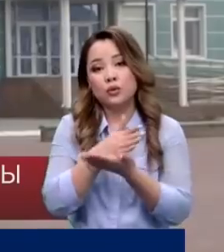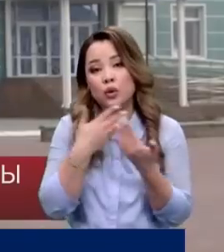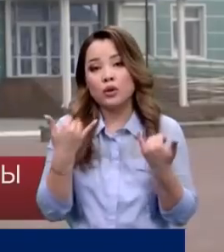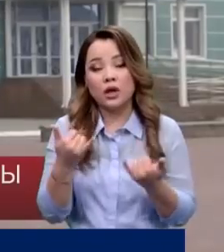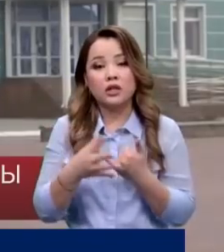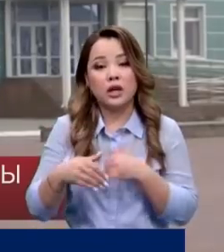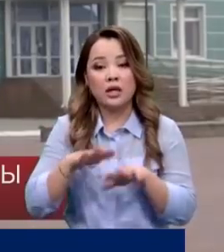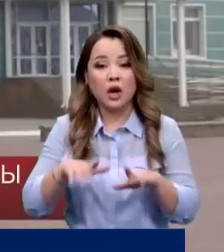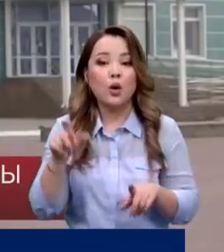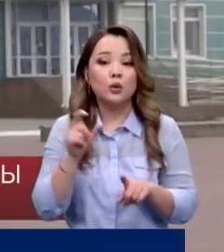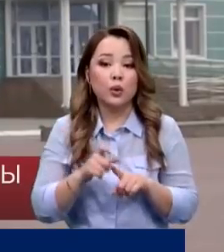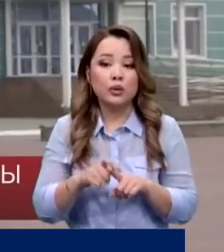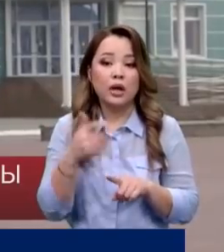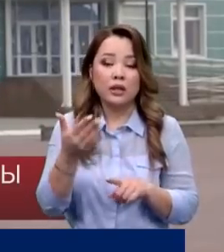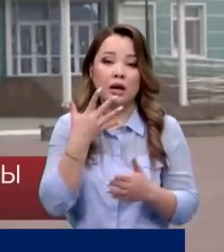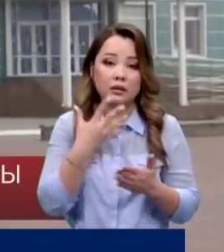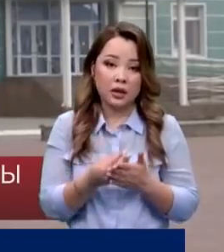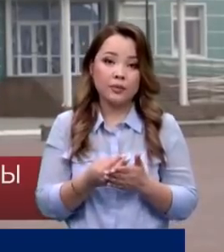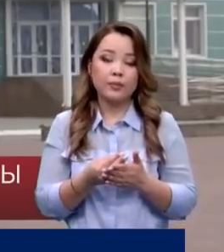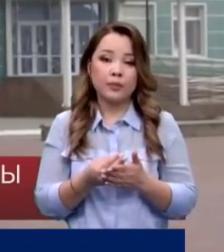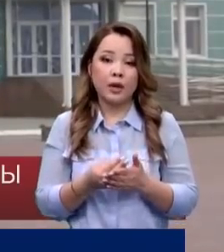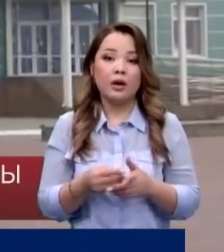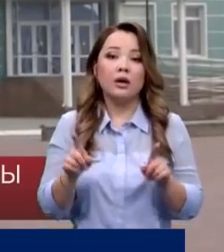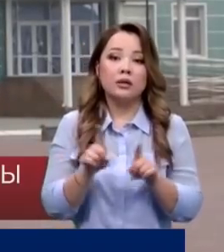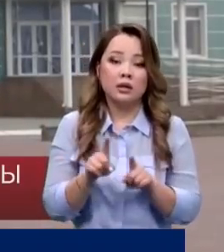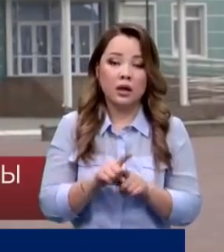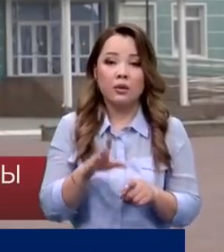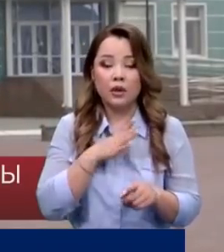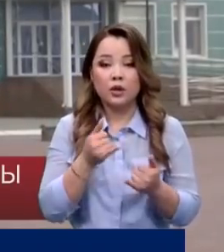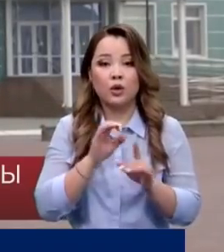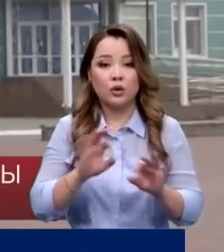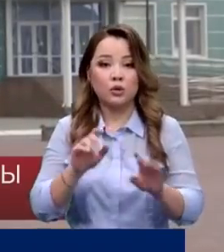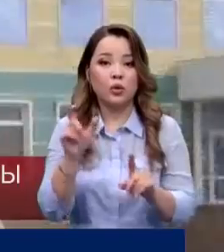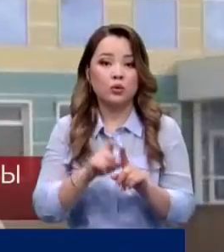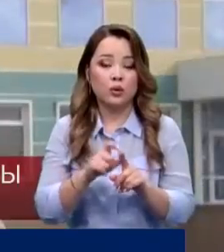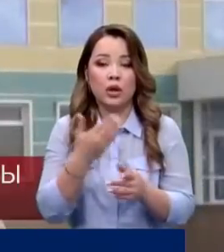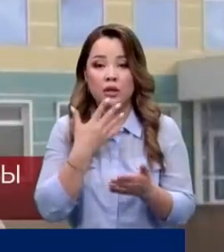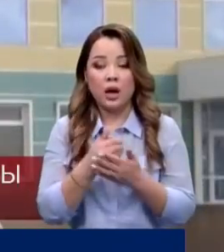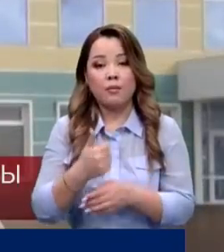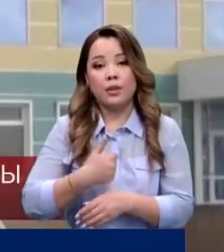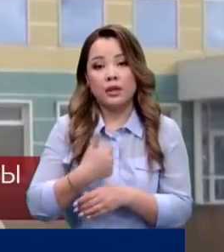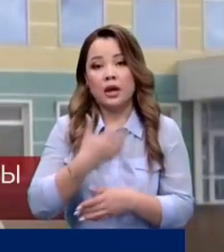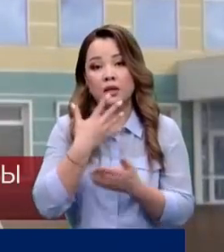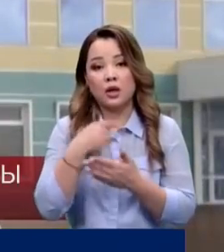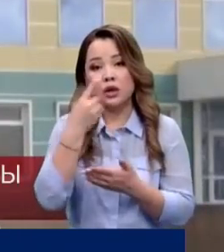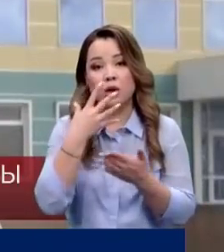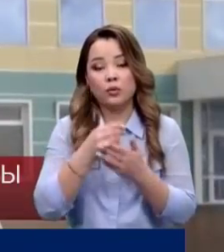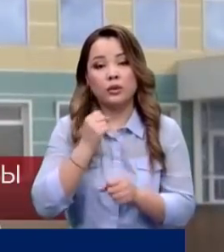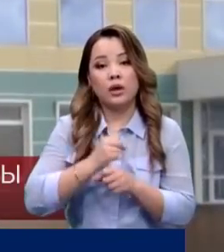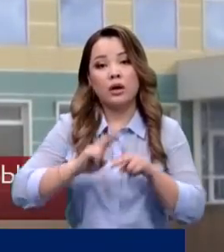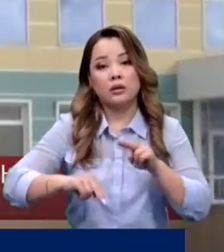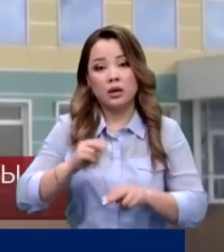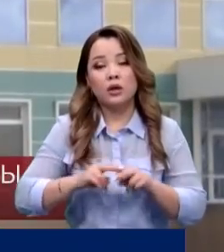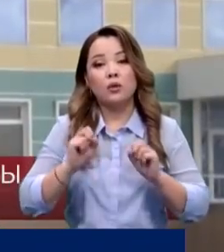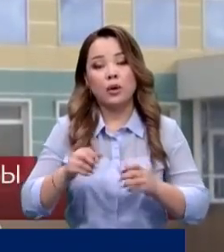жер берілмейді деген сөзді сондай бір не дейді, бас жанама жолмен айтып тұр біздегі билік. Сен өзің жаңа жеке үйің құрады ма, я болмаса